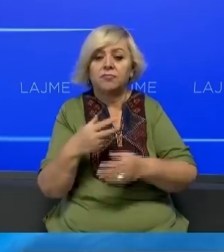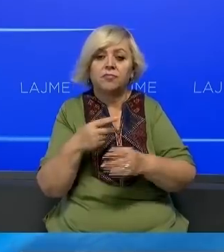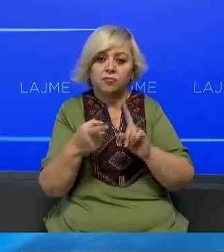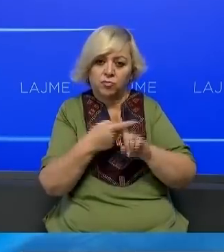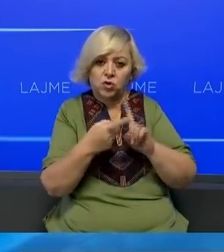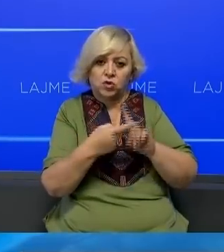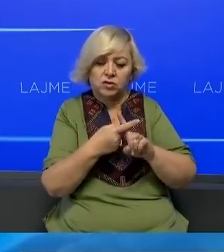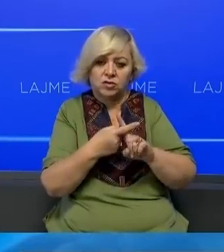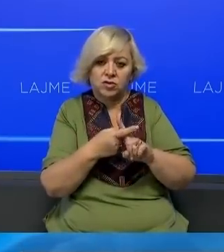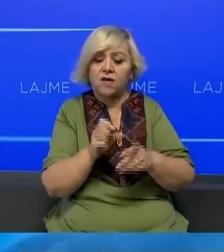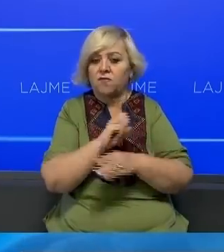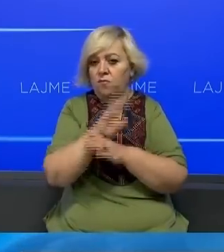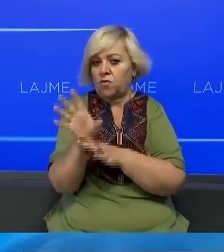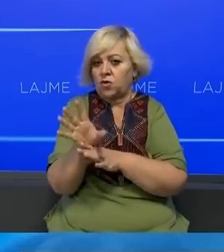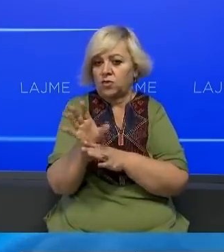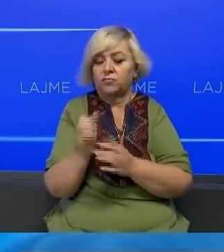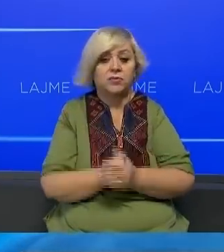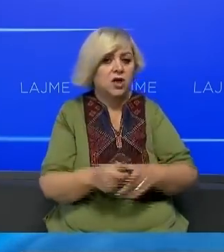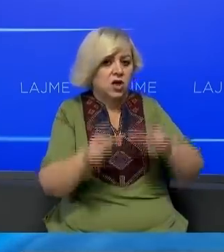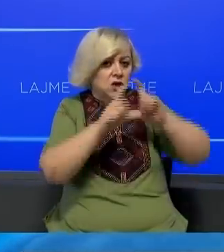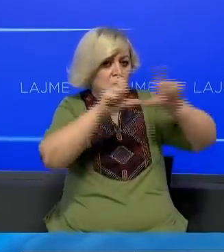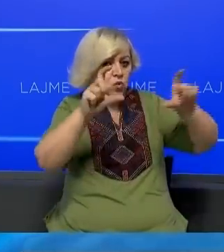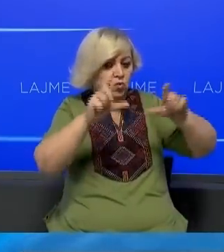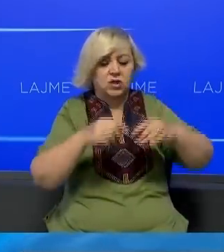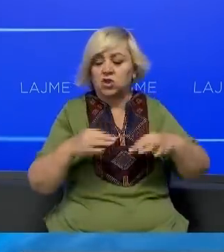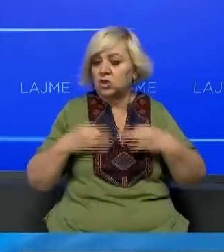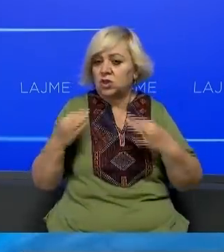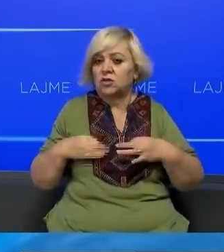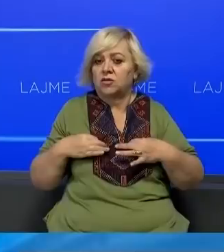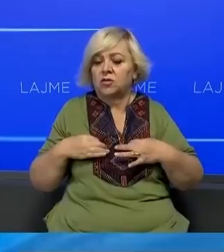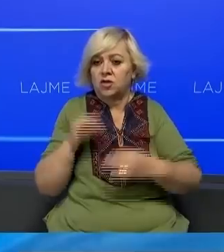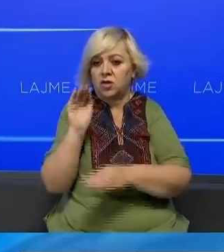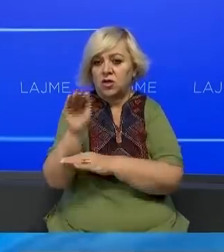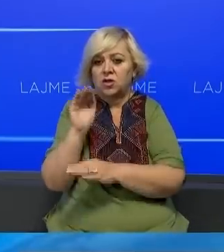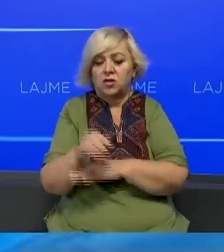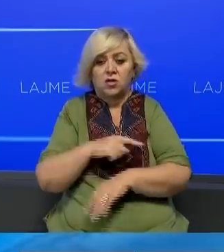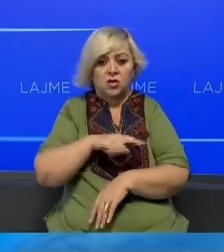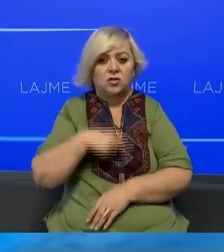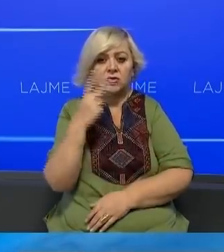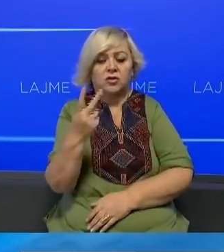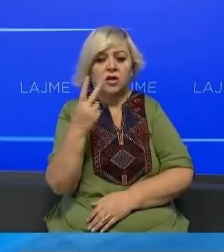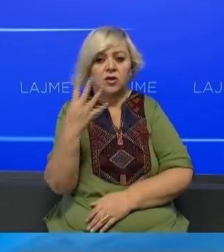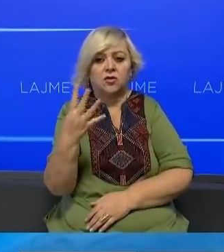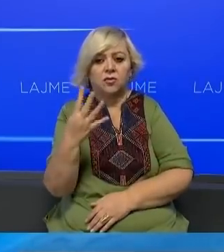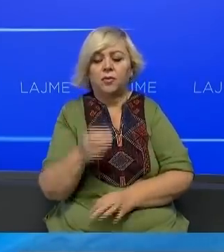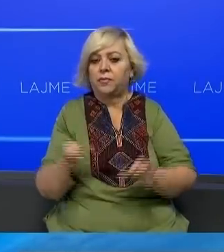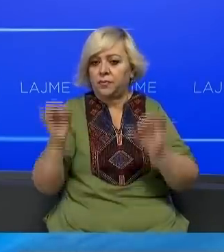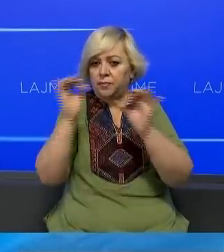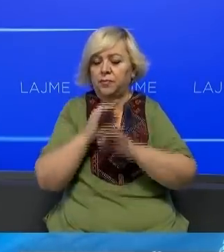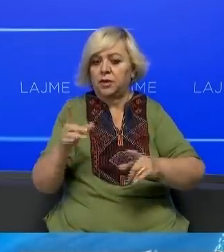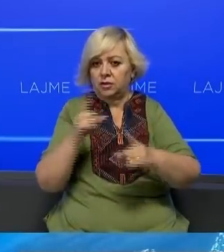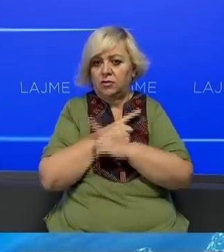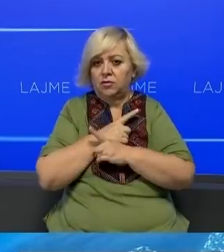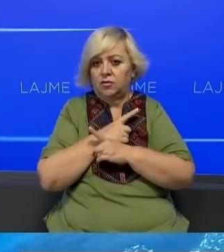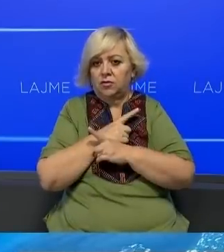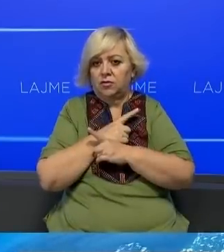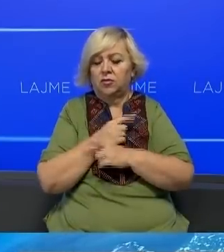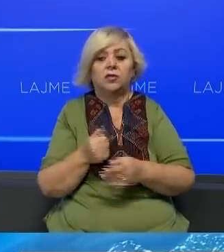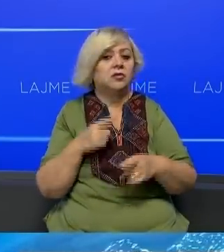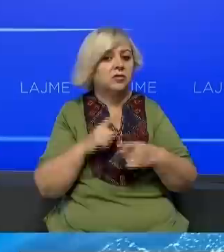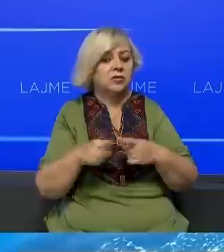pozitiv me virusin COVID-19. Instituti Kombëtar i Shëndetit Publik njofton se në 24 orët e fundit nuk është shënuar asnjë rast i vdekjes,